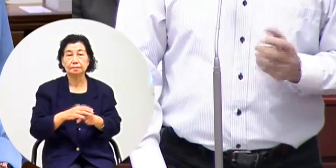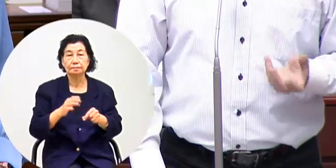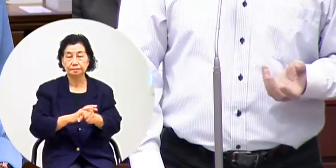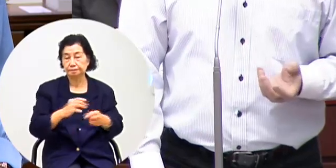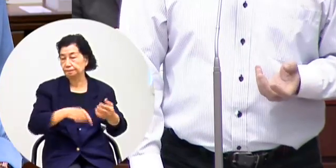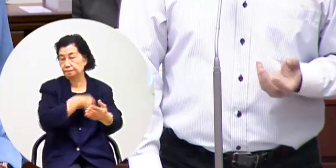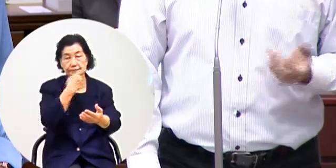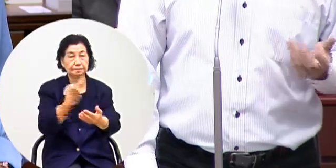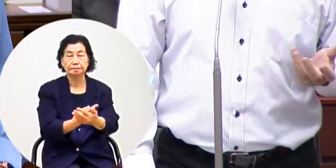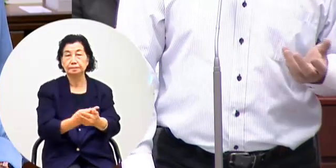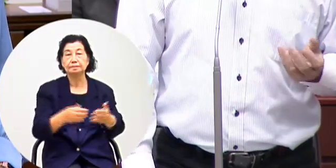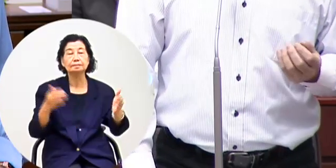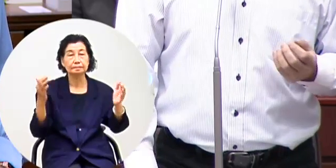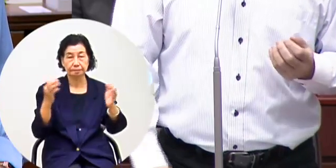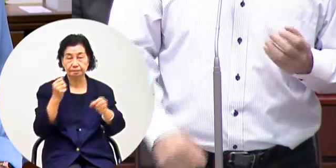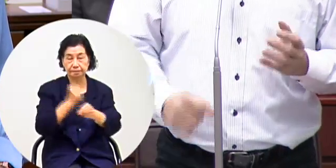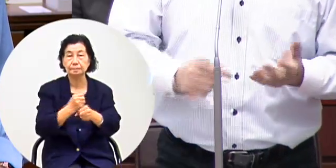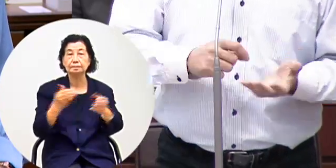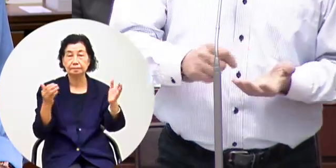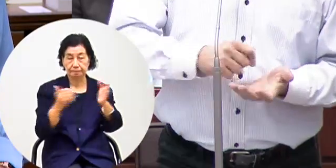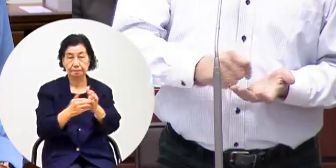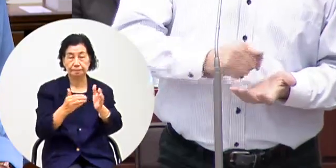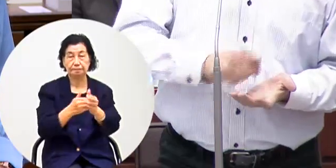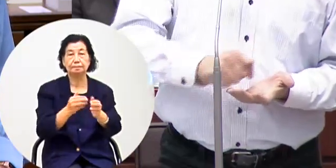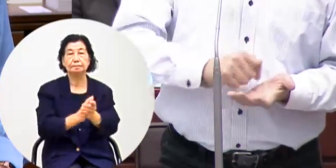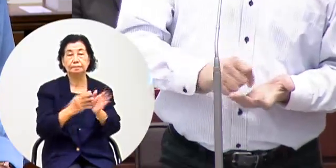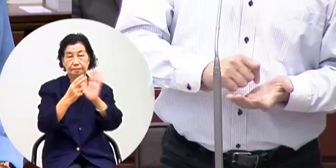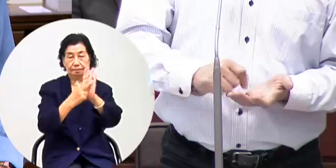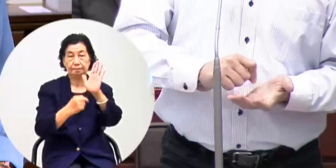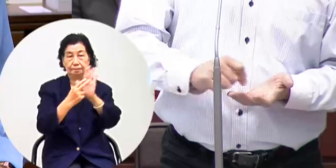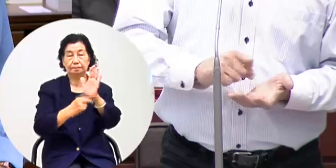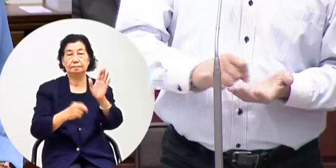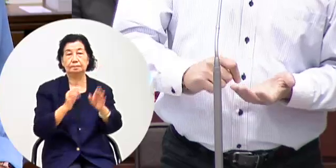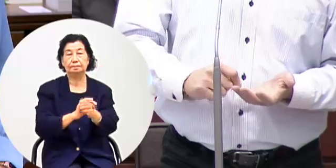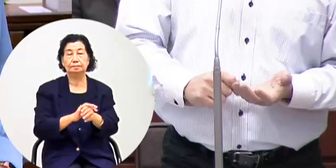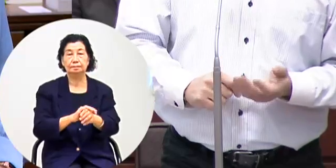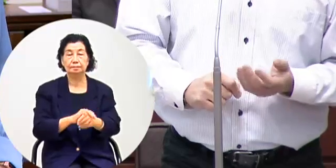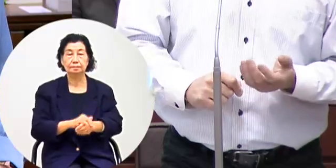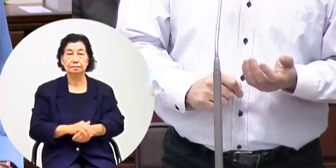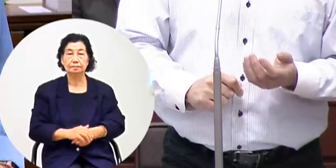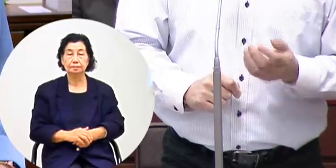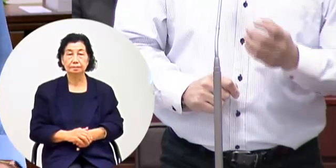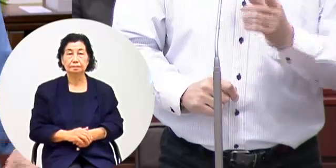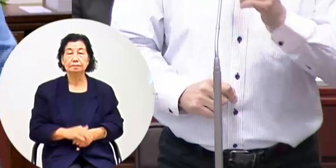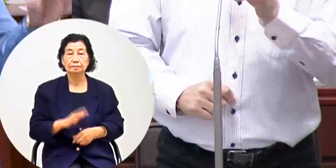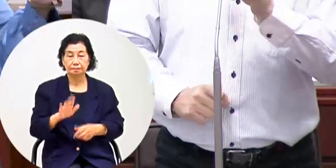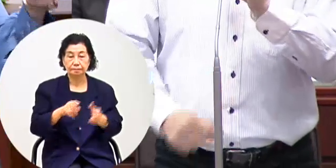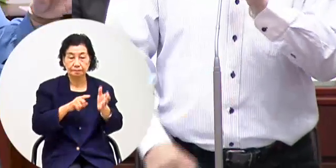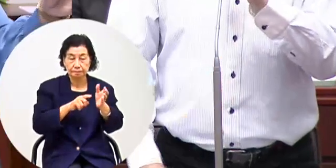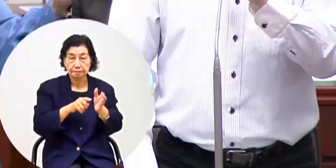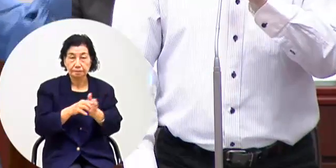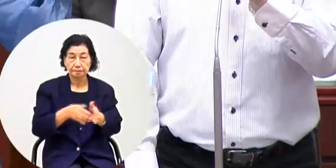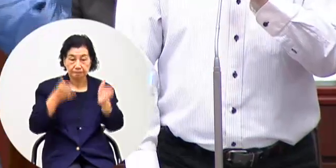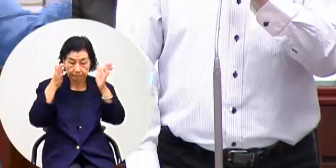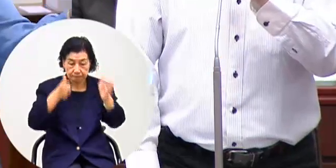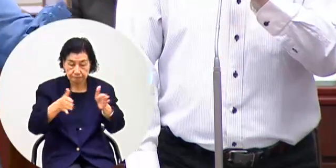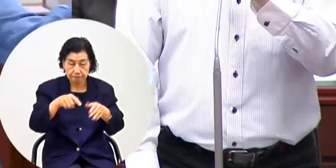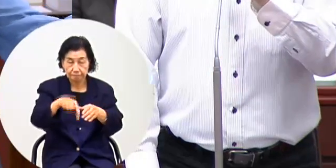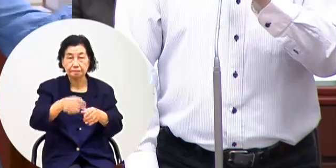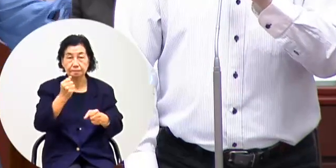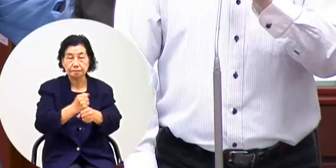员做这样的说明，不是我们没有在做，其实我们一直都有在做这样细部的一个调整跟设计。